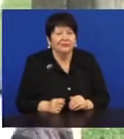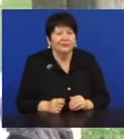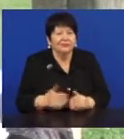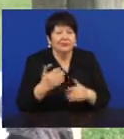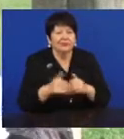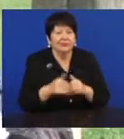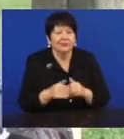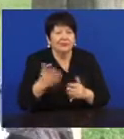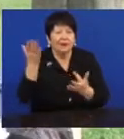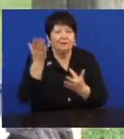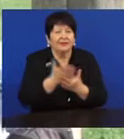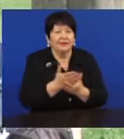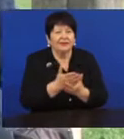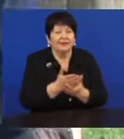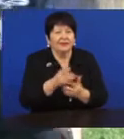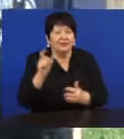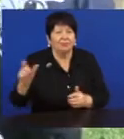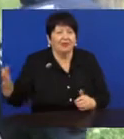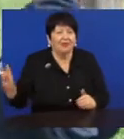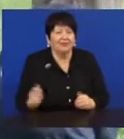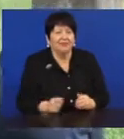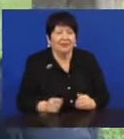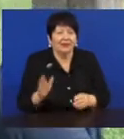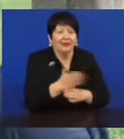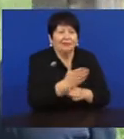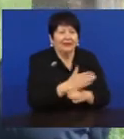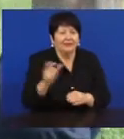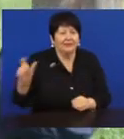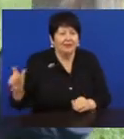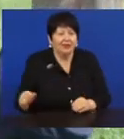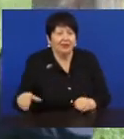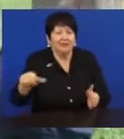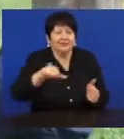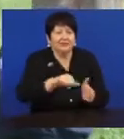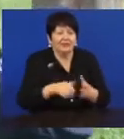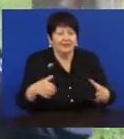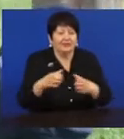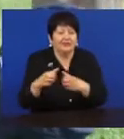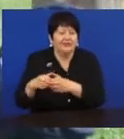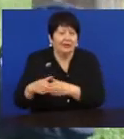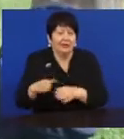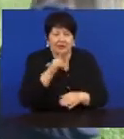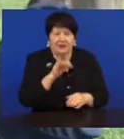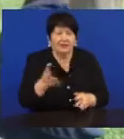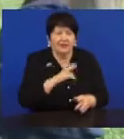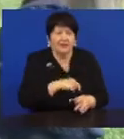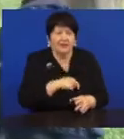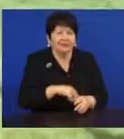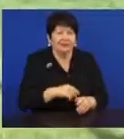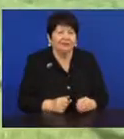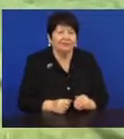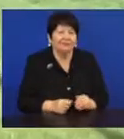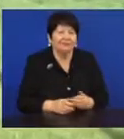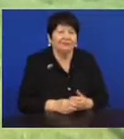mijloc. Da. În parte. Cum e în parte? Pe număr. Că dacă ați și în piață să... Vă vreau, mă,